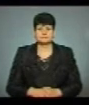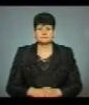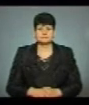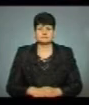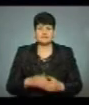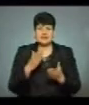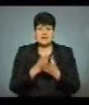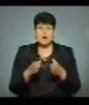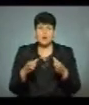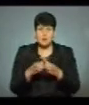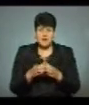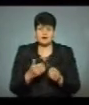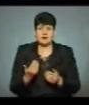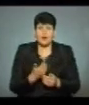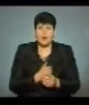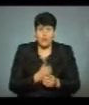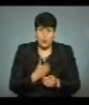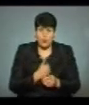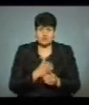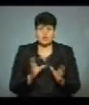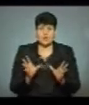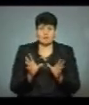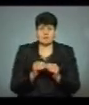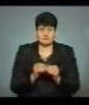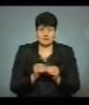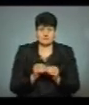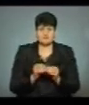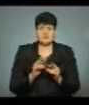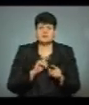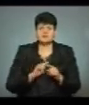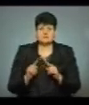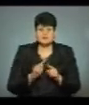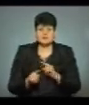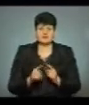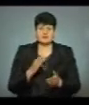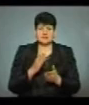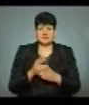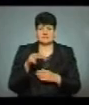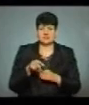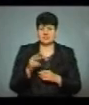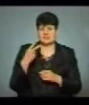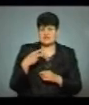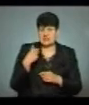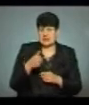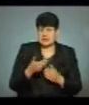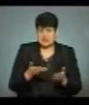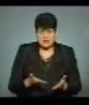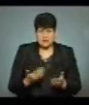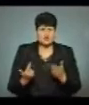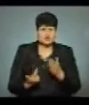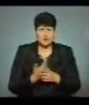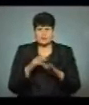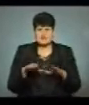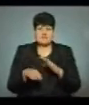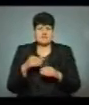Є громада, яка хоче об'єднатися якнайскорше. Йде 2020 рік, йде знову до